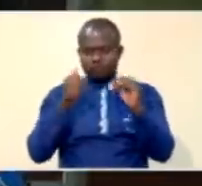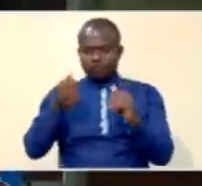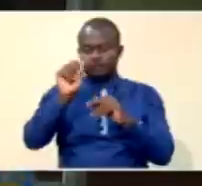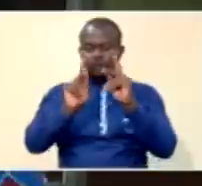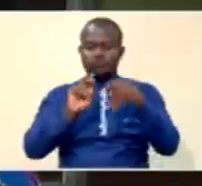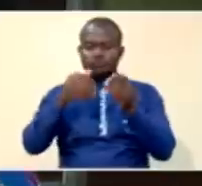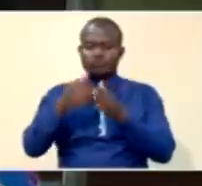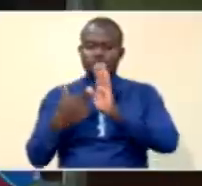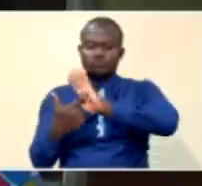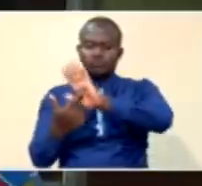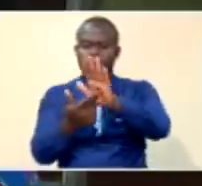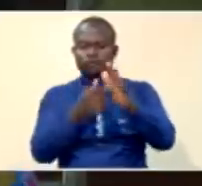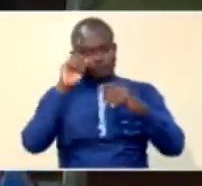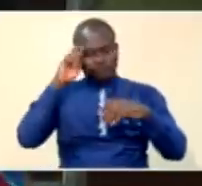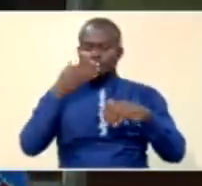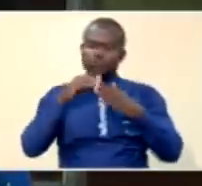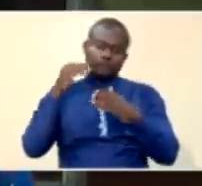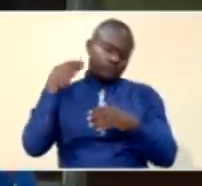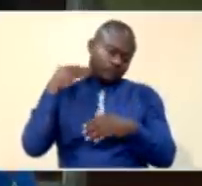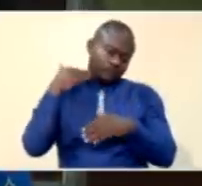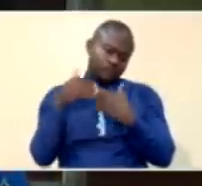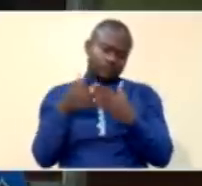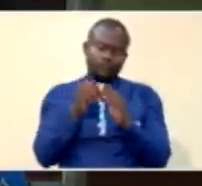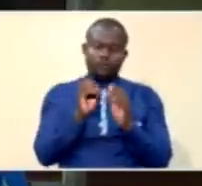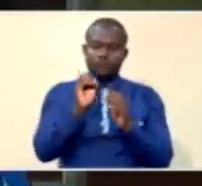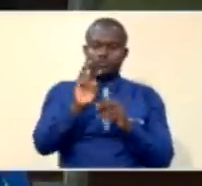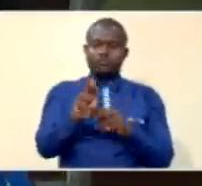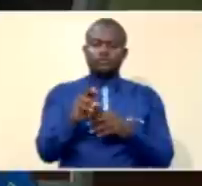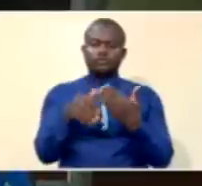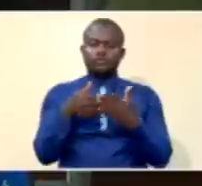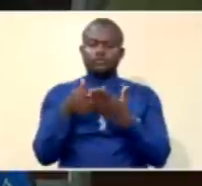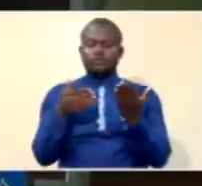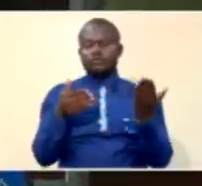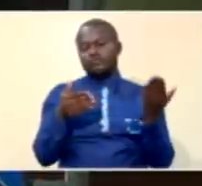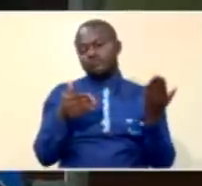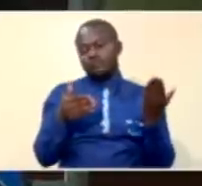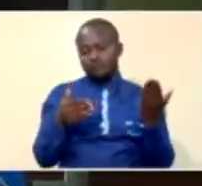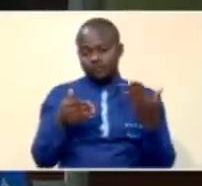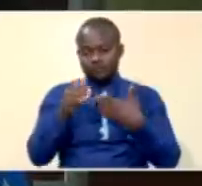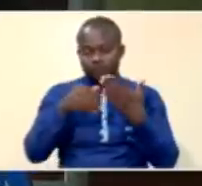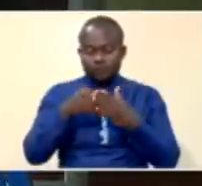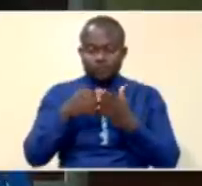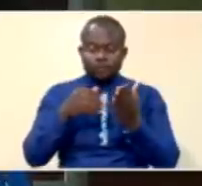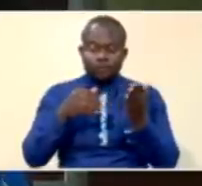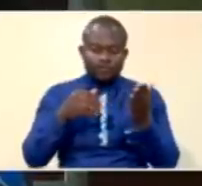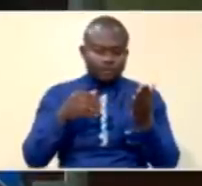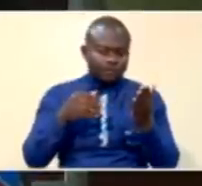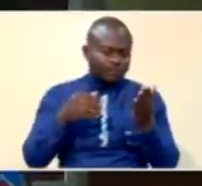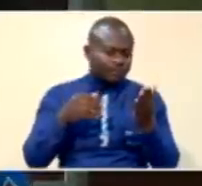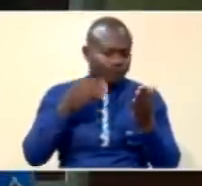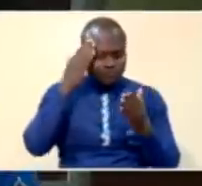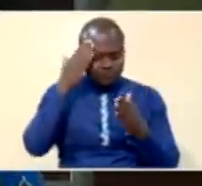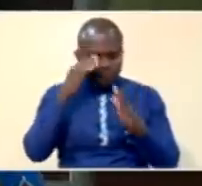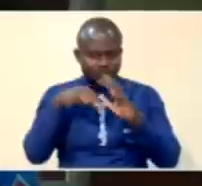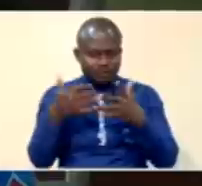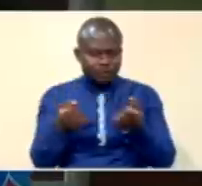abantu bagaragaza ingengabitekerezo ya Jenoside cyangwa bagapfobya Jenoside yakorewe Abatutsi kundi za social media bajye